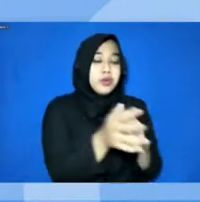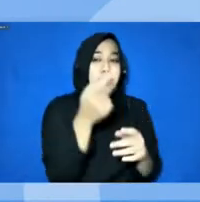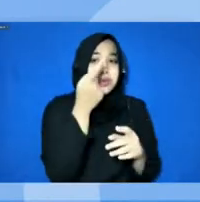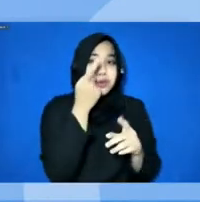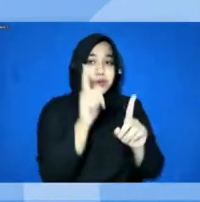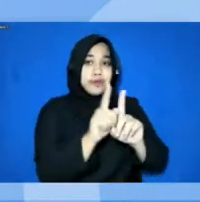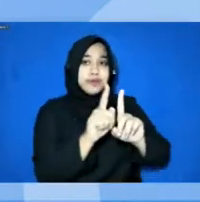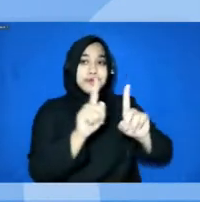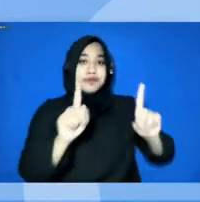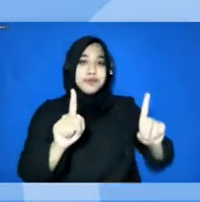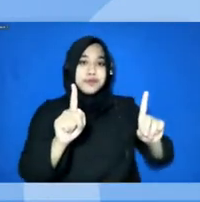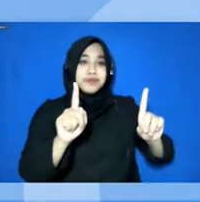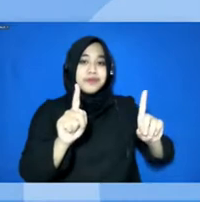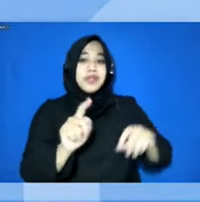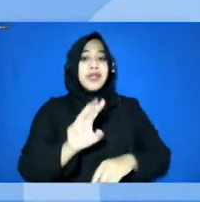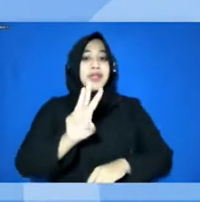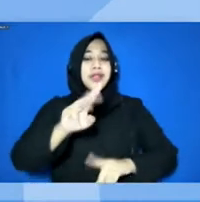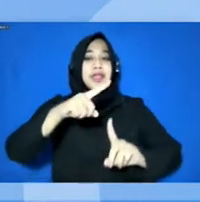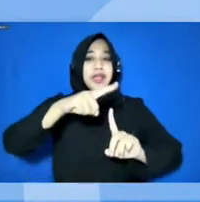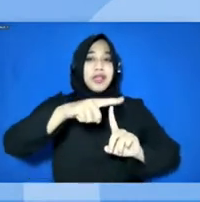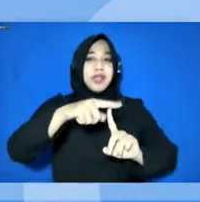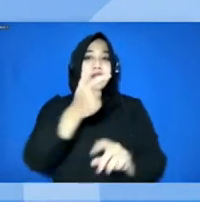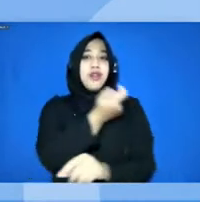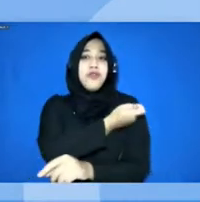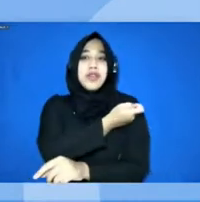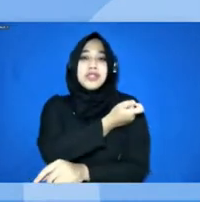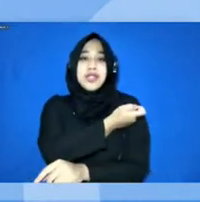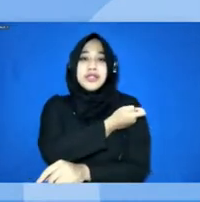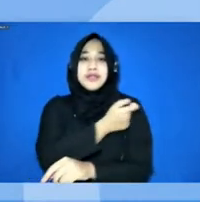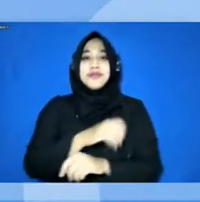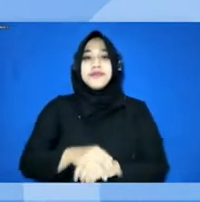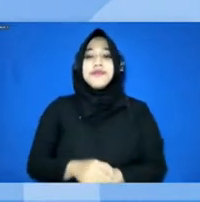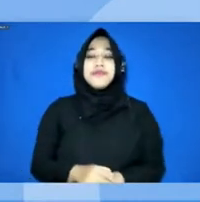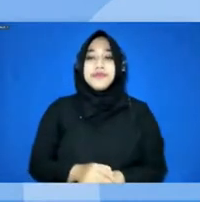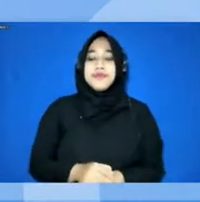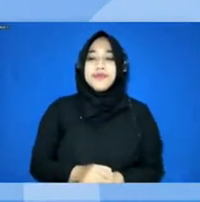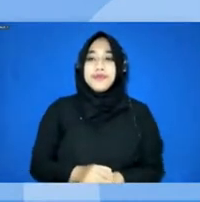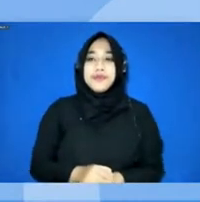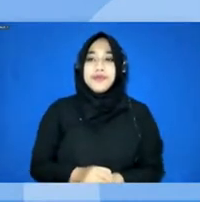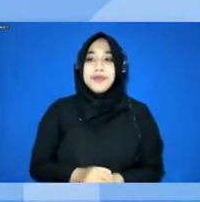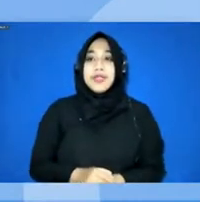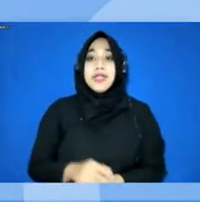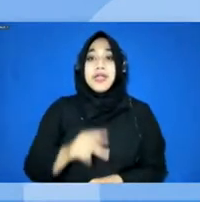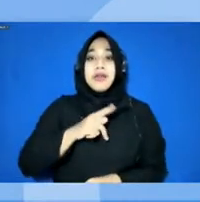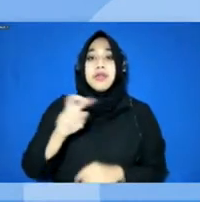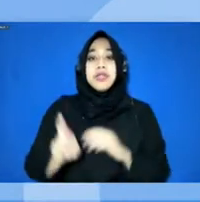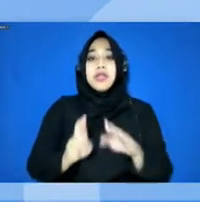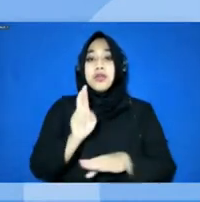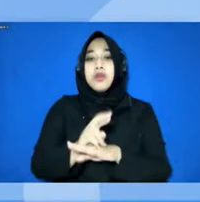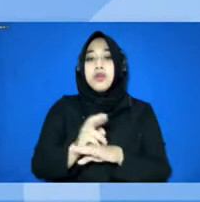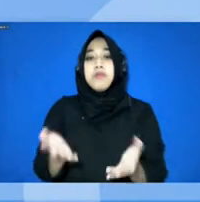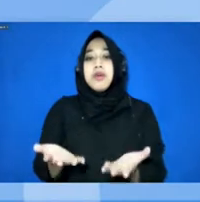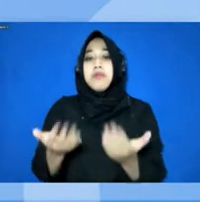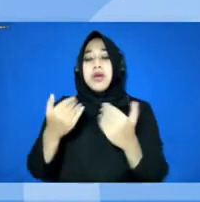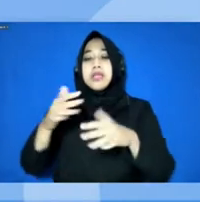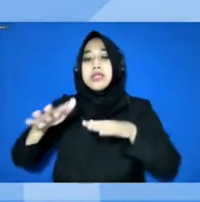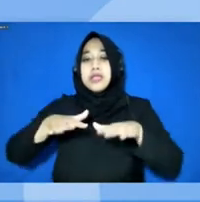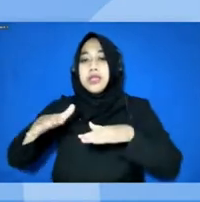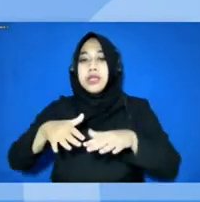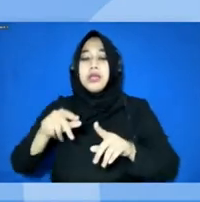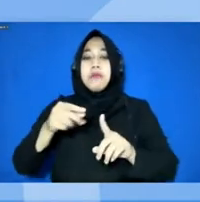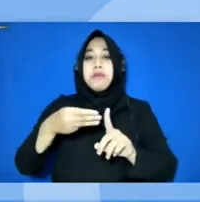kemudian 3T, dan vaksinasi. Oleh karena itu, kami dari Direktorat Pengembangan Strategi Penanggulangan Bencana